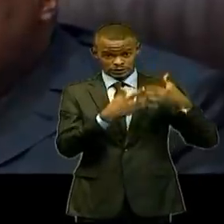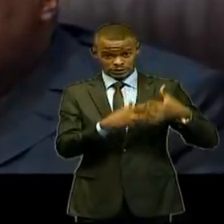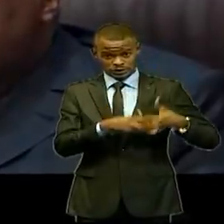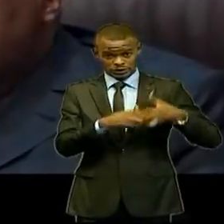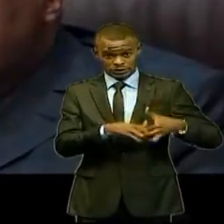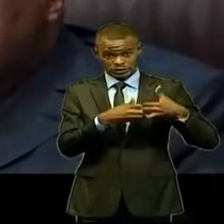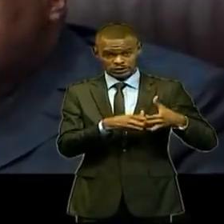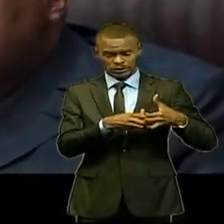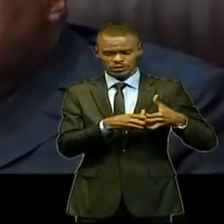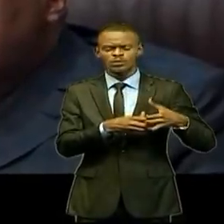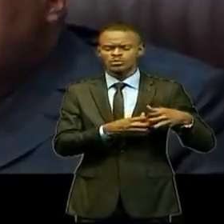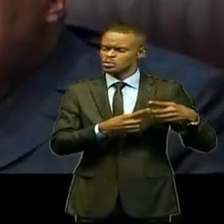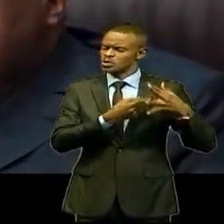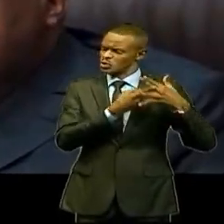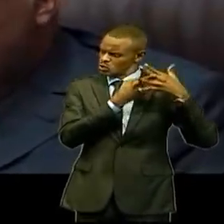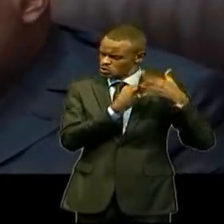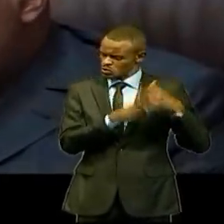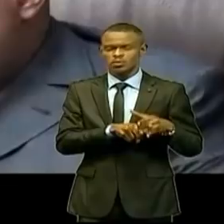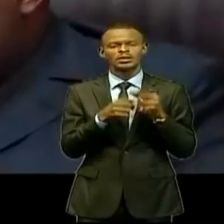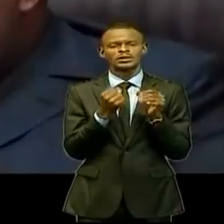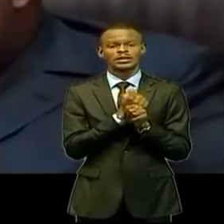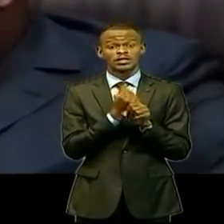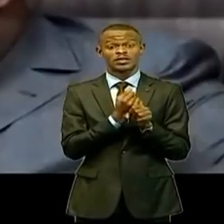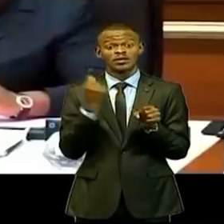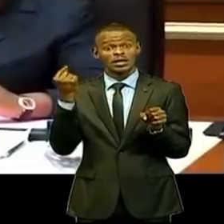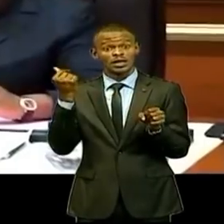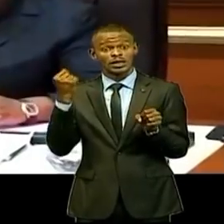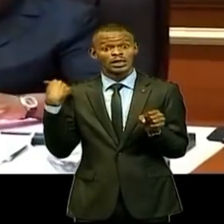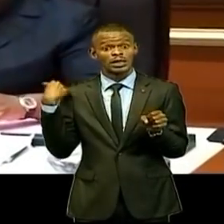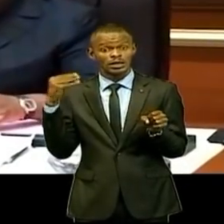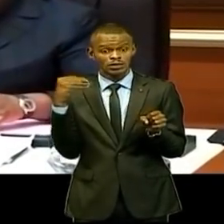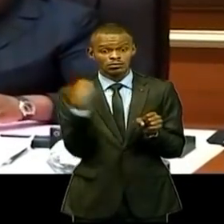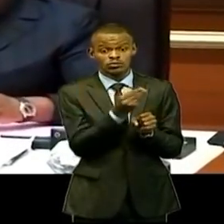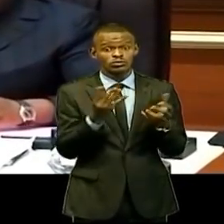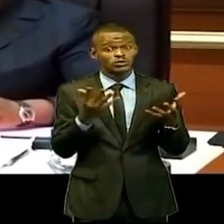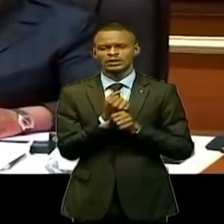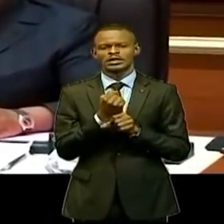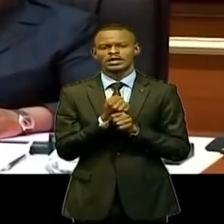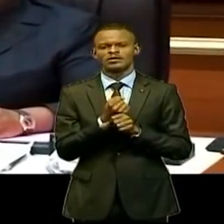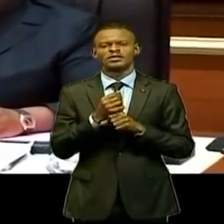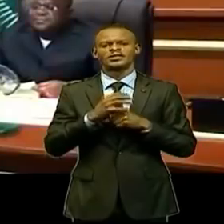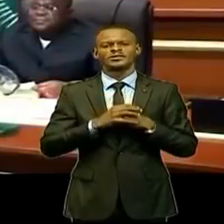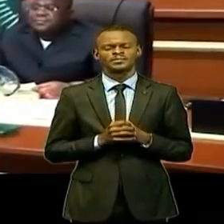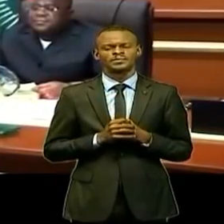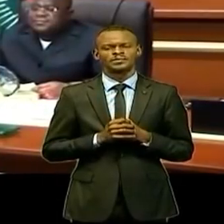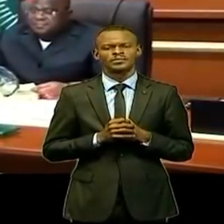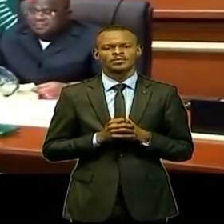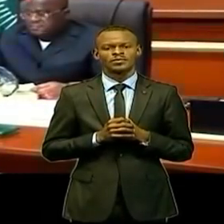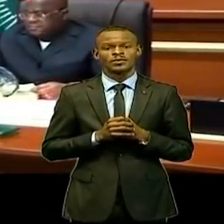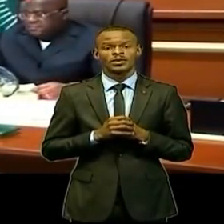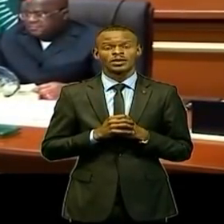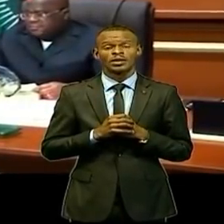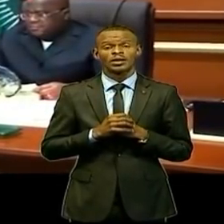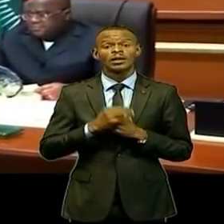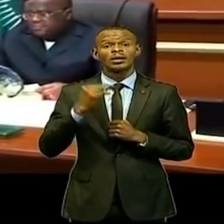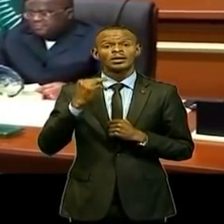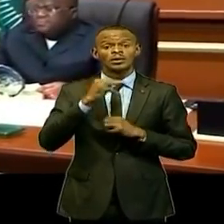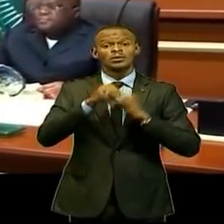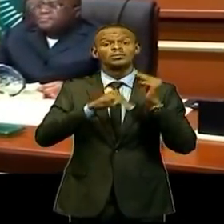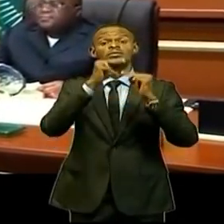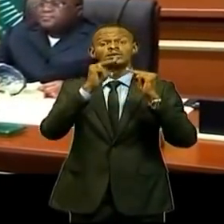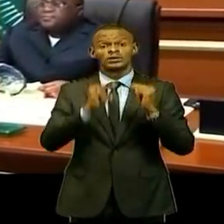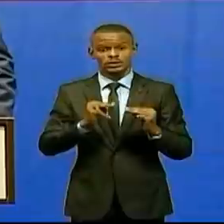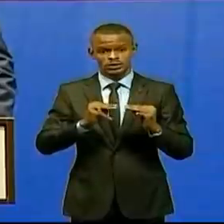ont été décaissés pour son acquisition et son installation. Le ministère des Infrastructures et Travaux